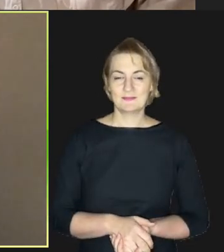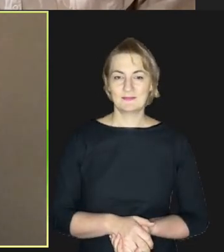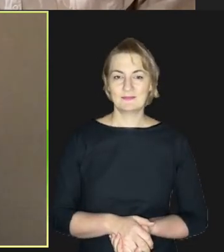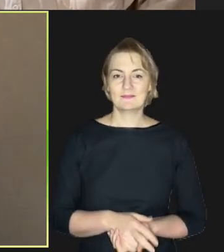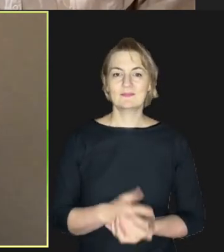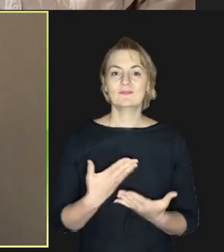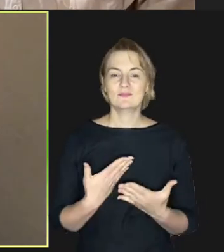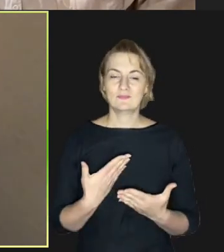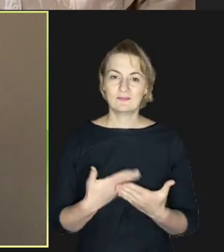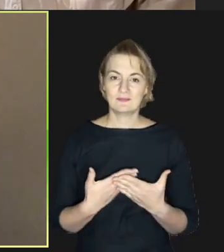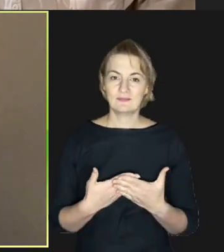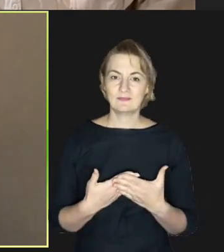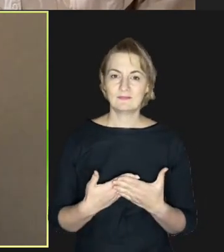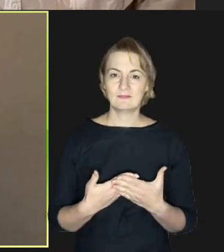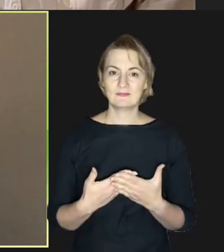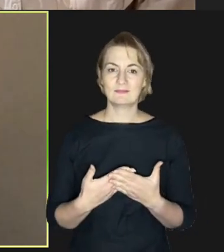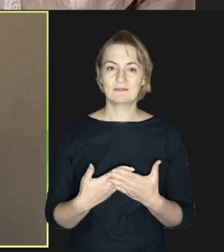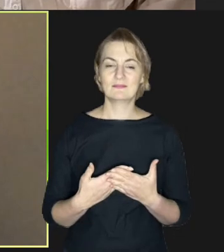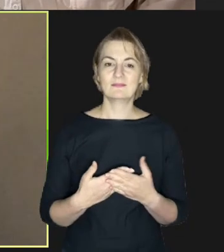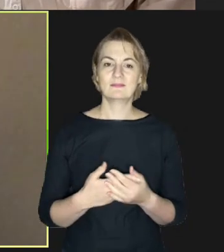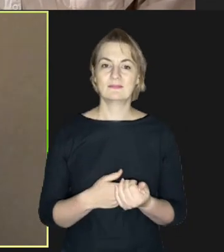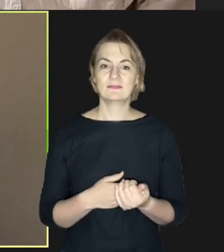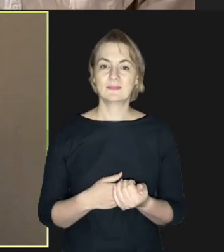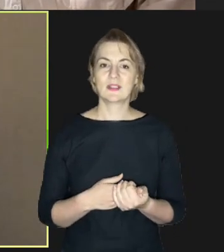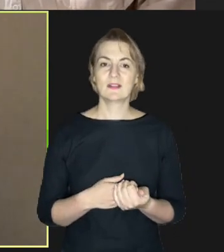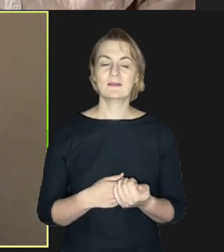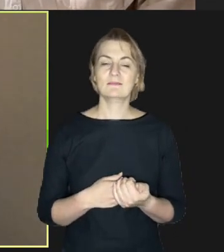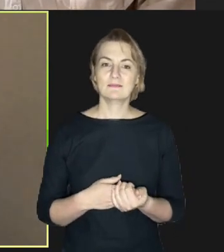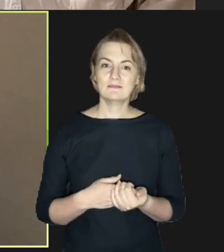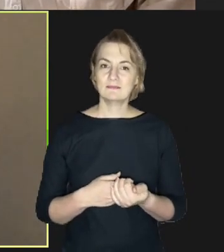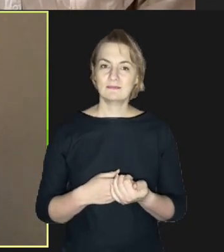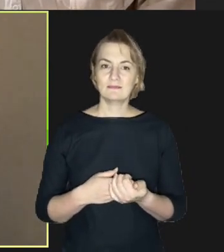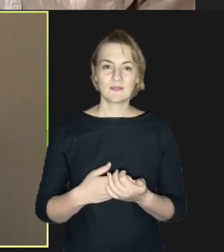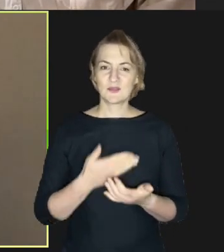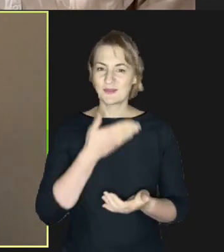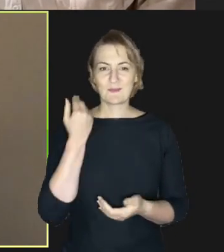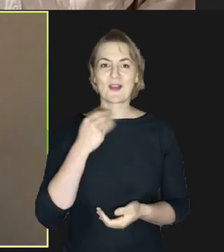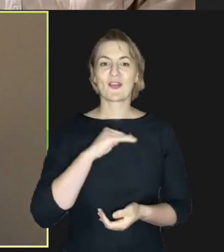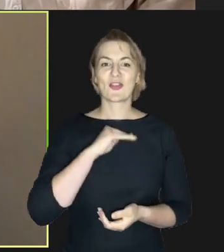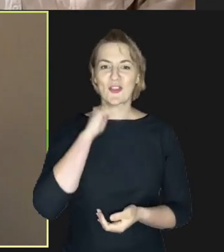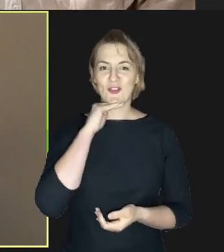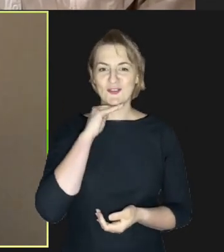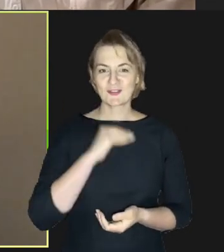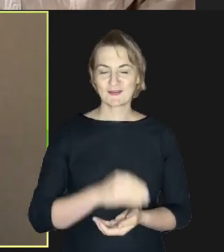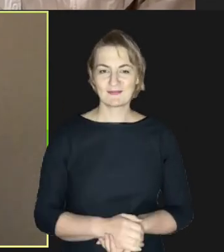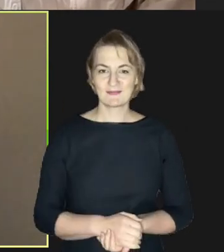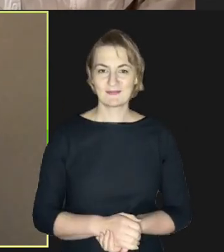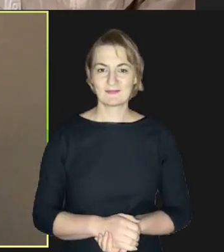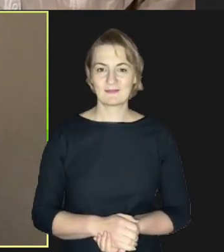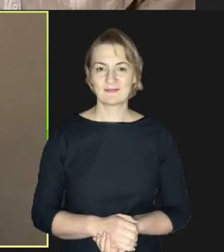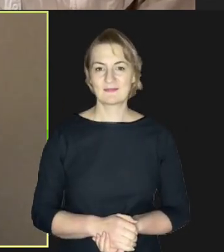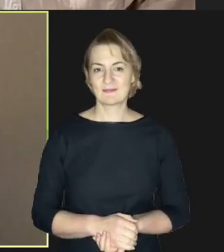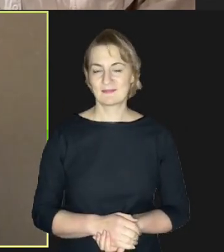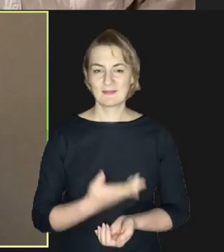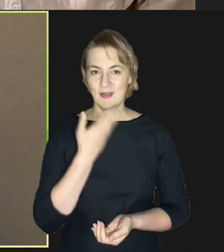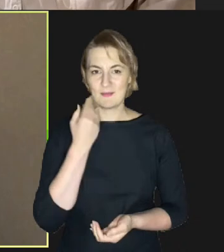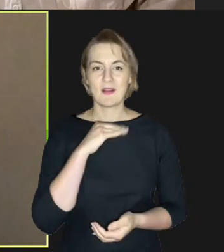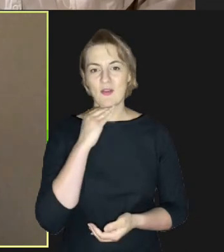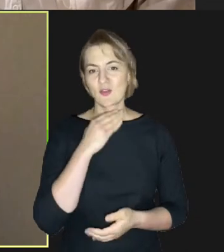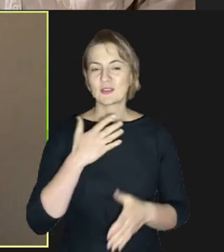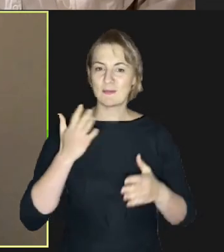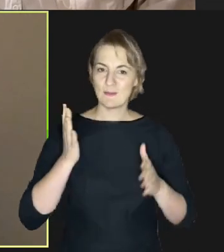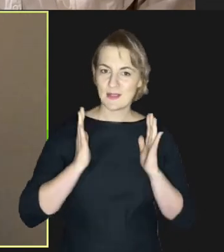Ponieważ uzurpator zawsze nie będzie miał dosyć. Tak? I bezpieczeństwa, i